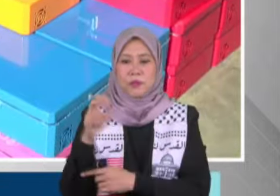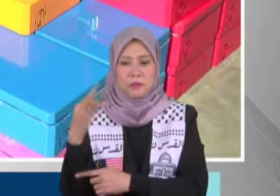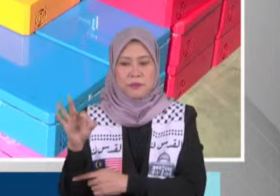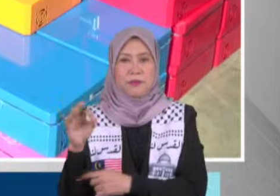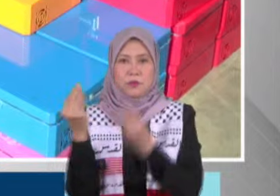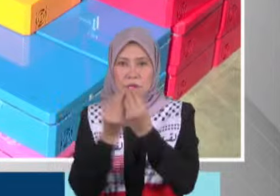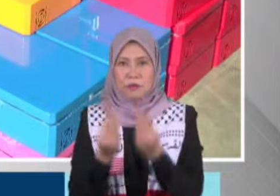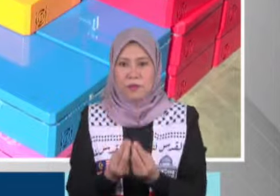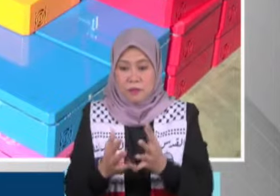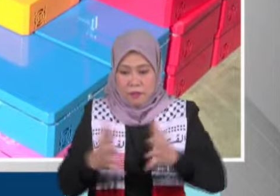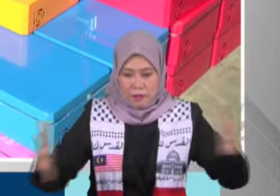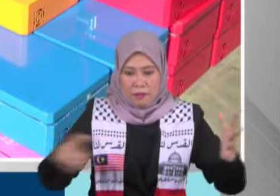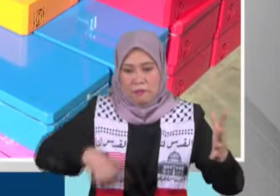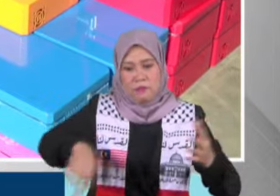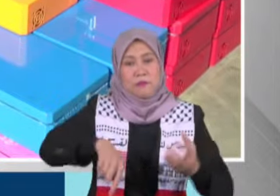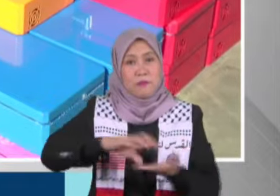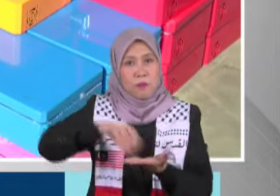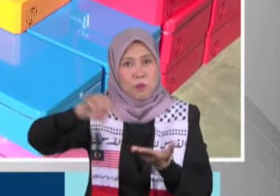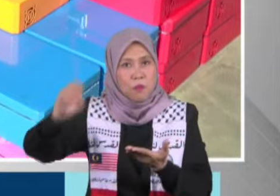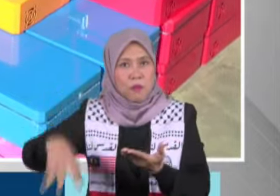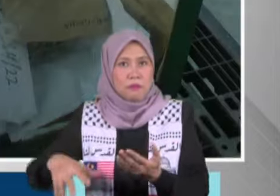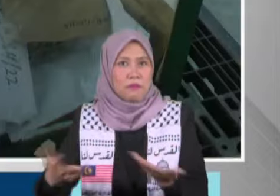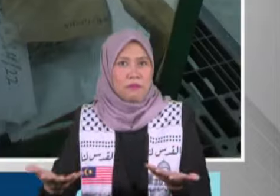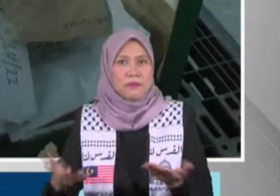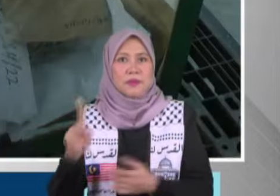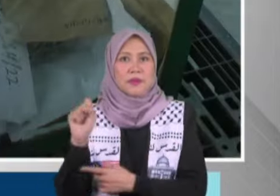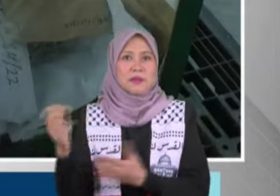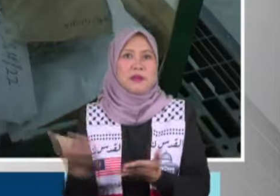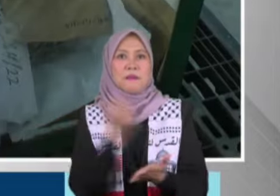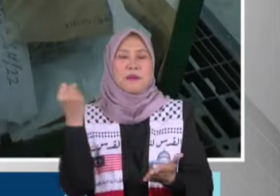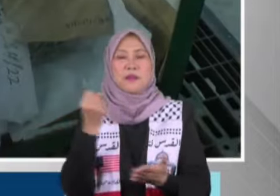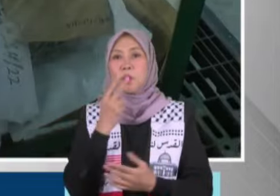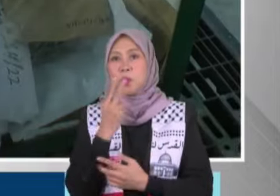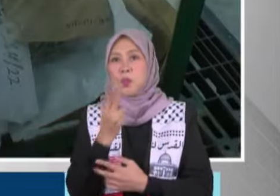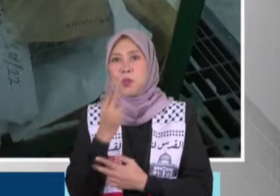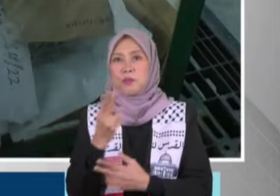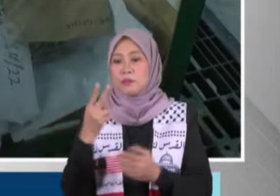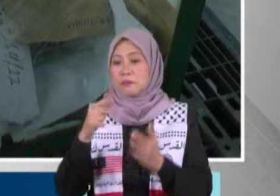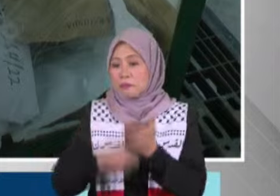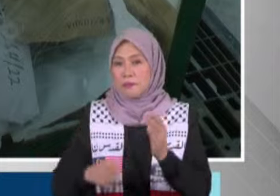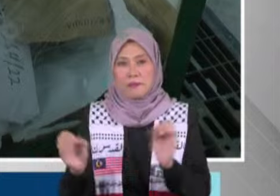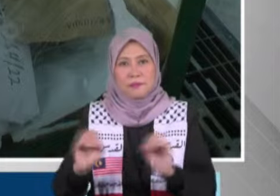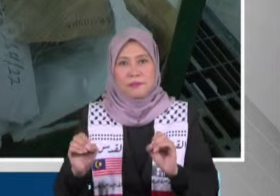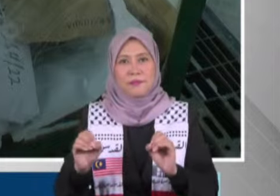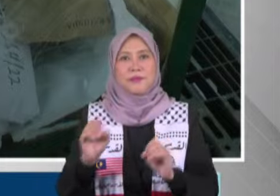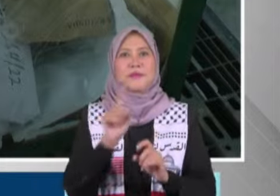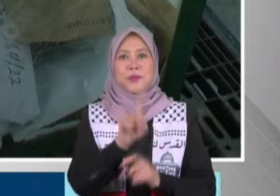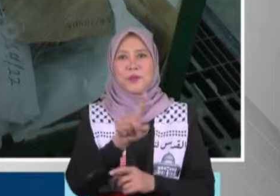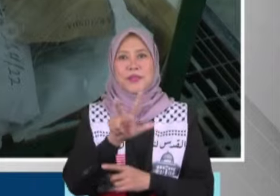terbesar barang kes yang dilupuskan adalah melibatkan kes rampasan rokok tidak bercukai iaitu sebanyak